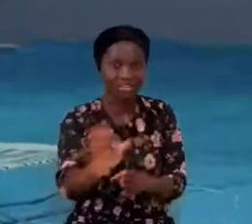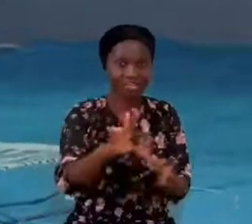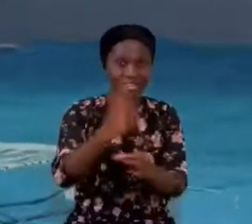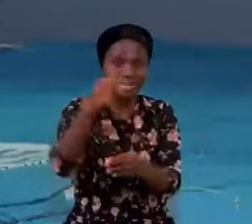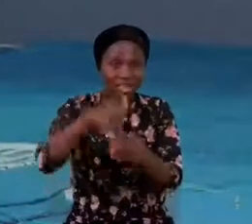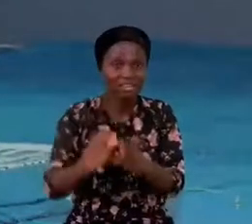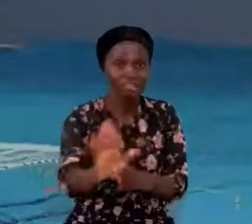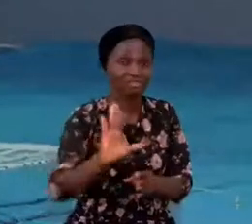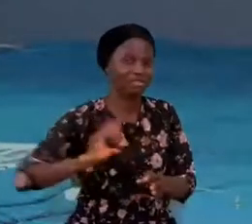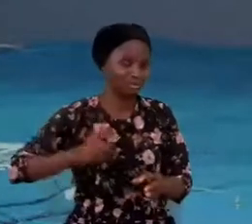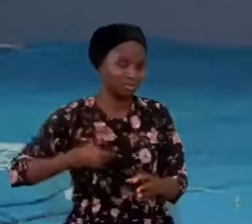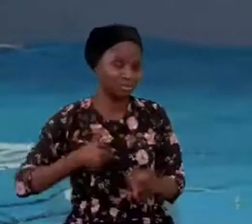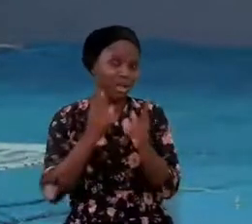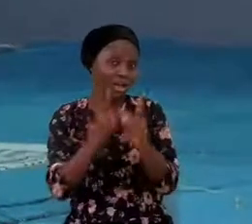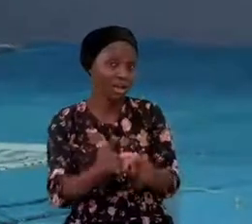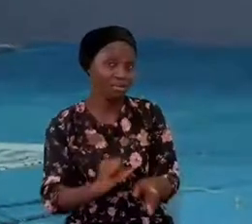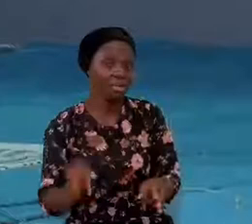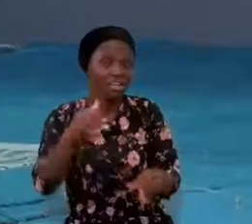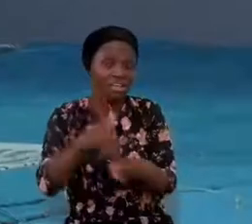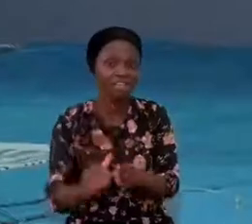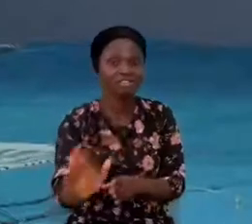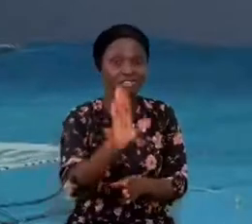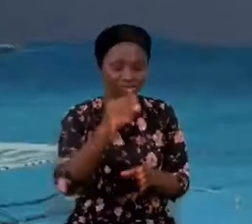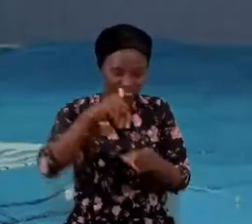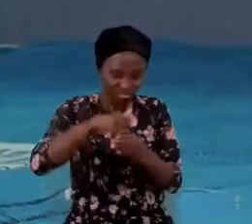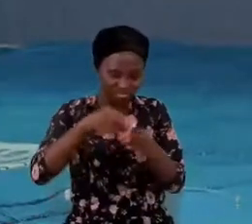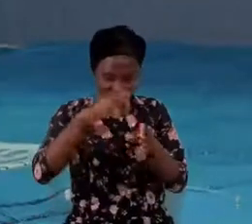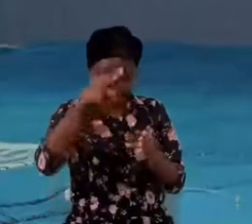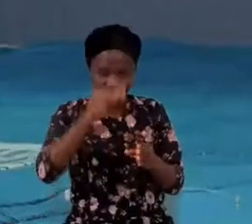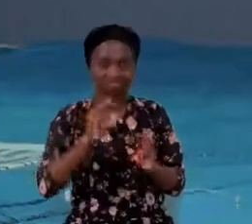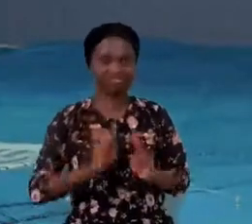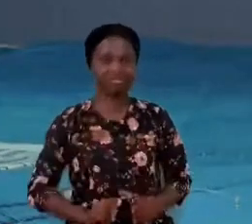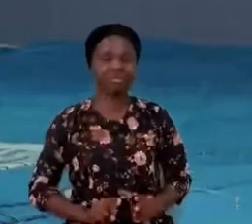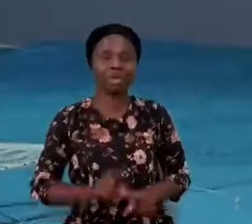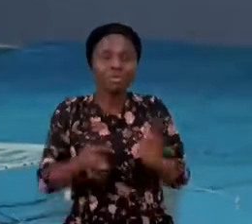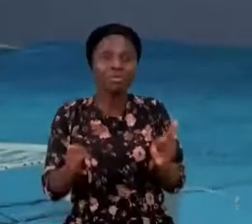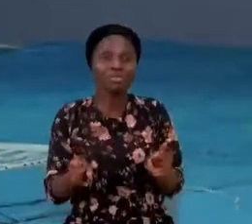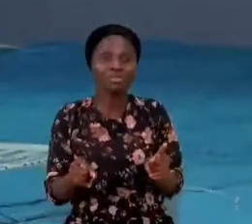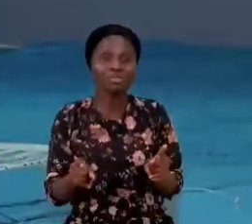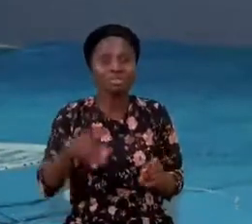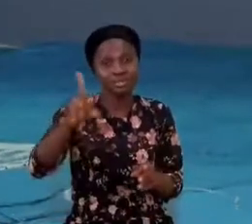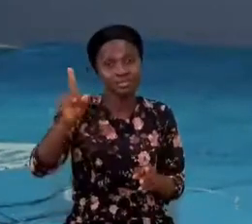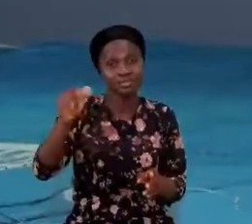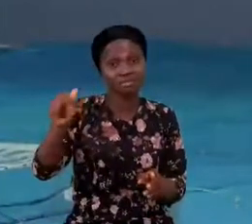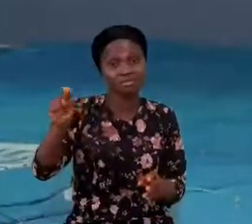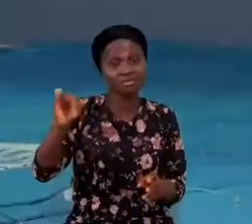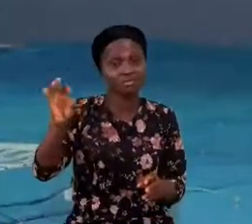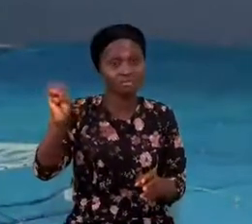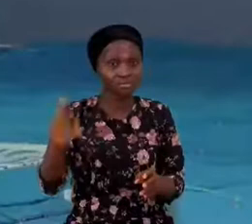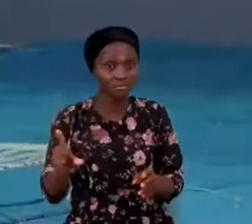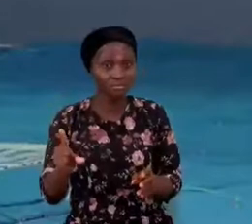résolu dans son cœur de ne pas se souiller par les mets du